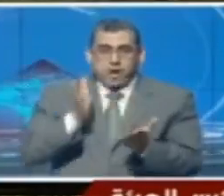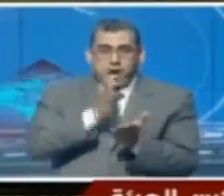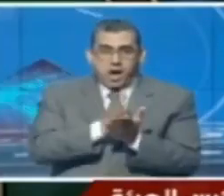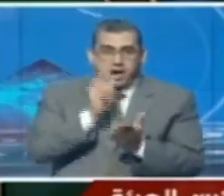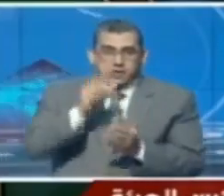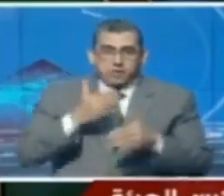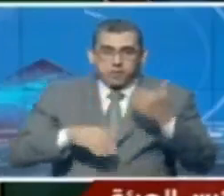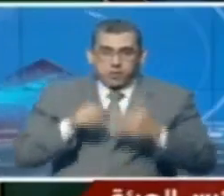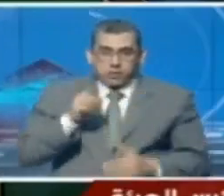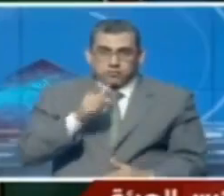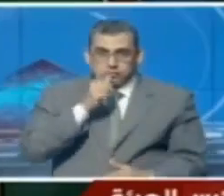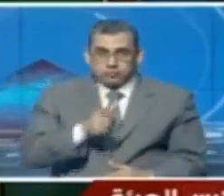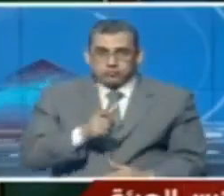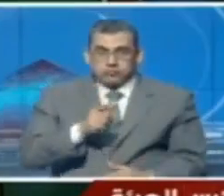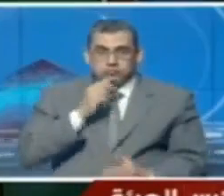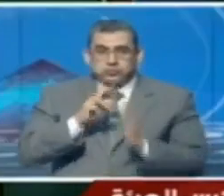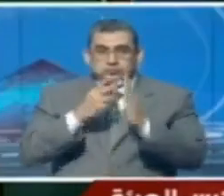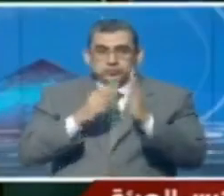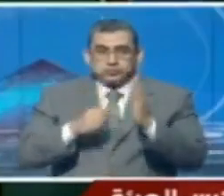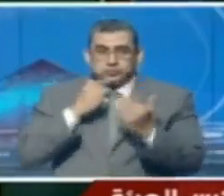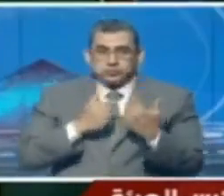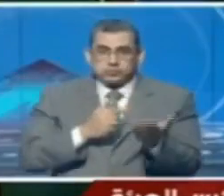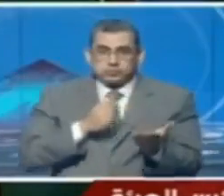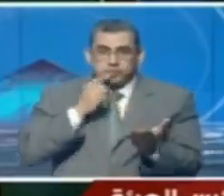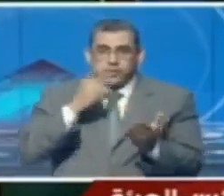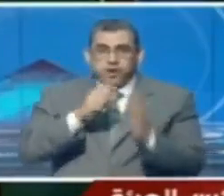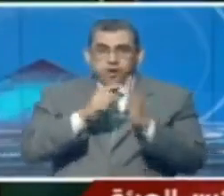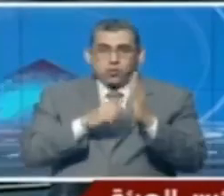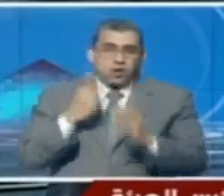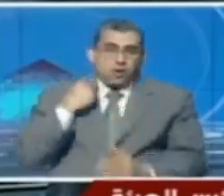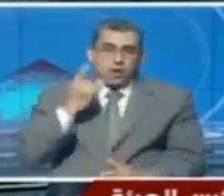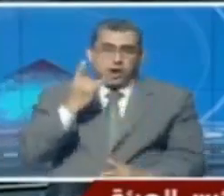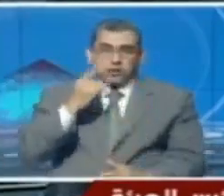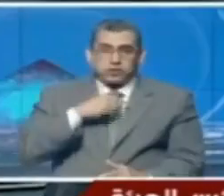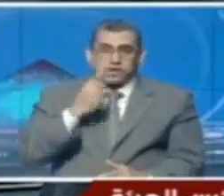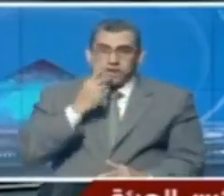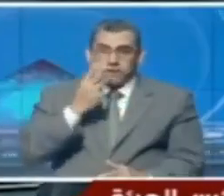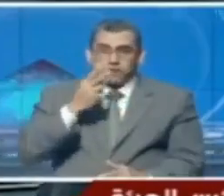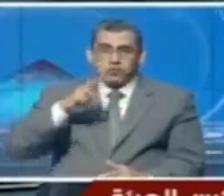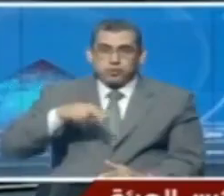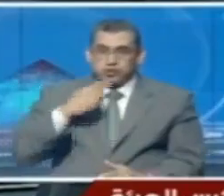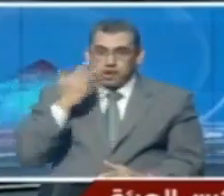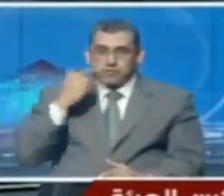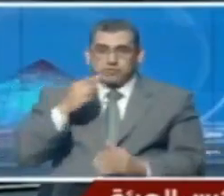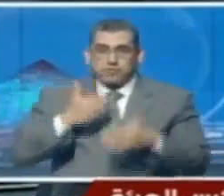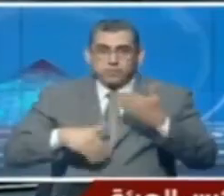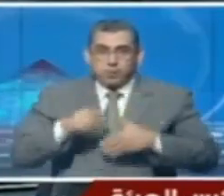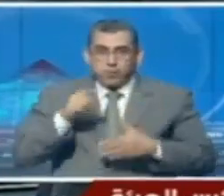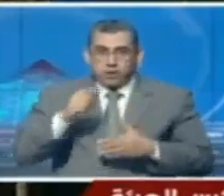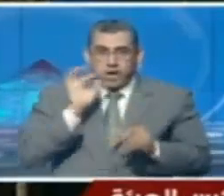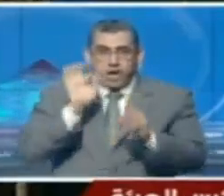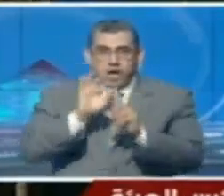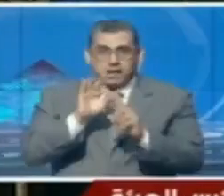ذوي الإعاقة. التعديلات المدخلة على القانون رقم 10 لسنة 2018 في شأن الأشخاص ذوي الإعاقة تهدف